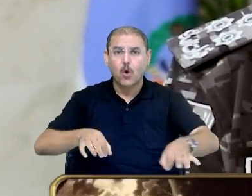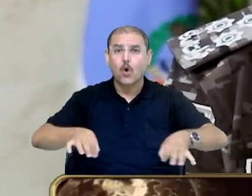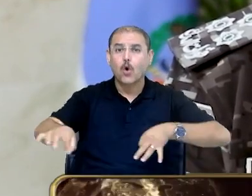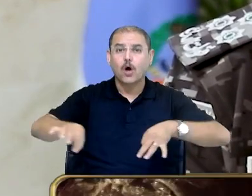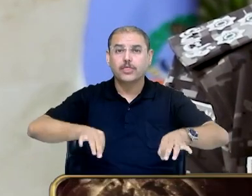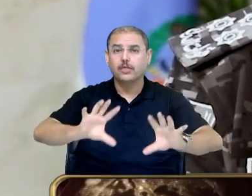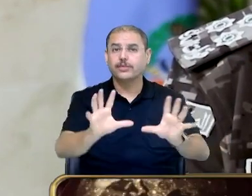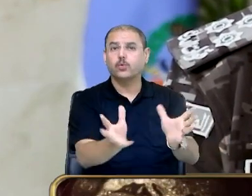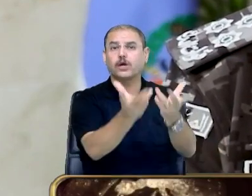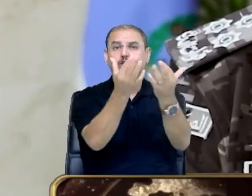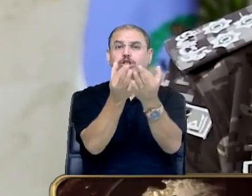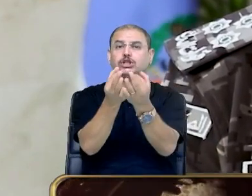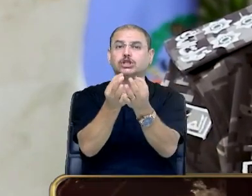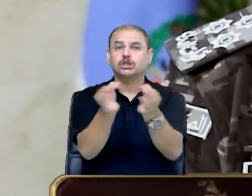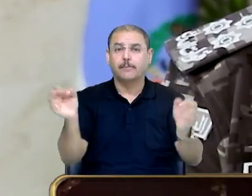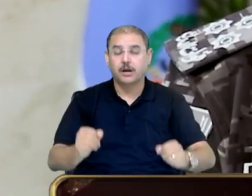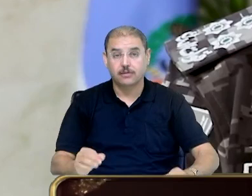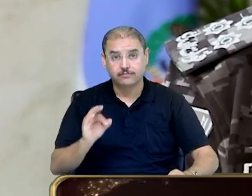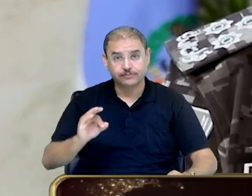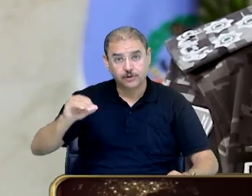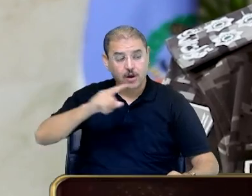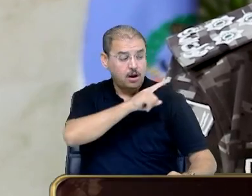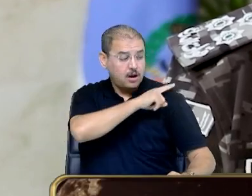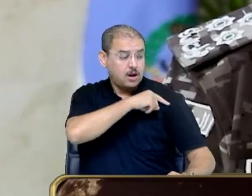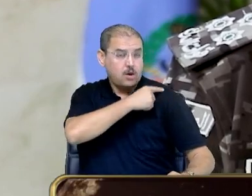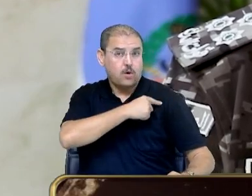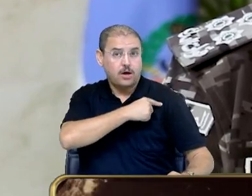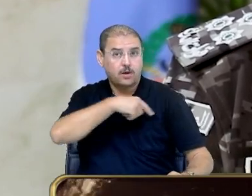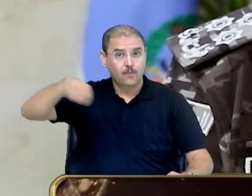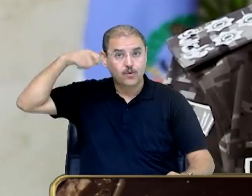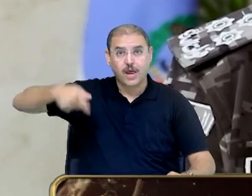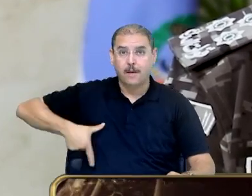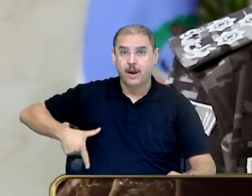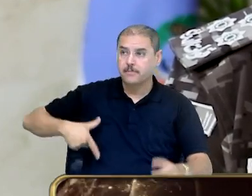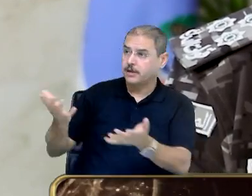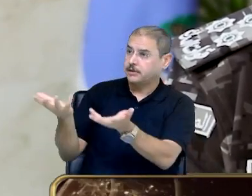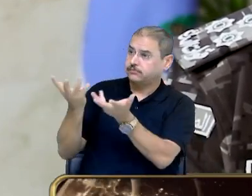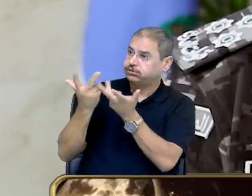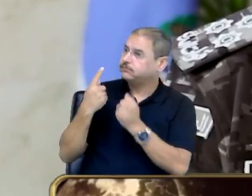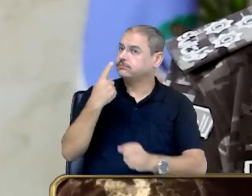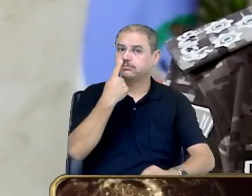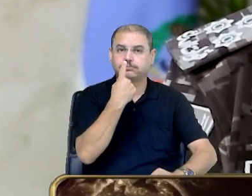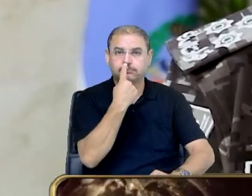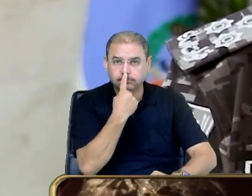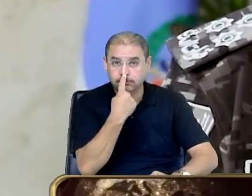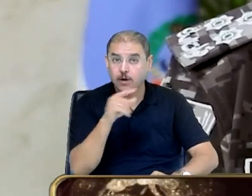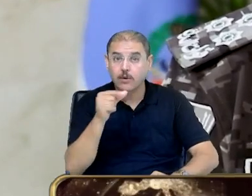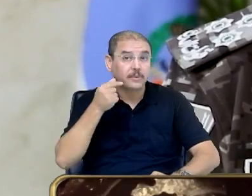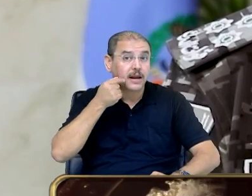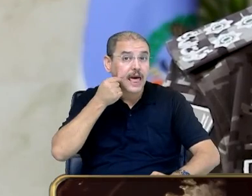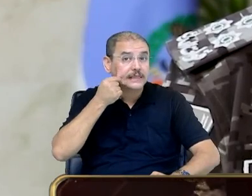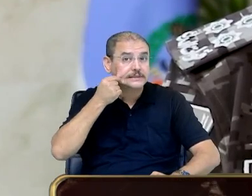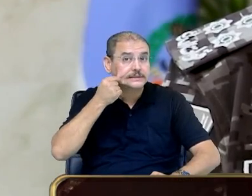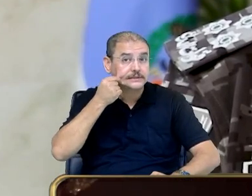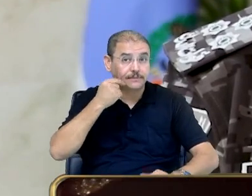الشامله اللي كانت بتوجيه من عطوفه مدير الامن العام الضمنه هاي الخطه محاور عده منها محور القوه البشريه محور